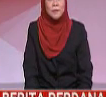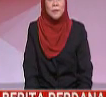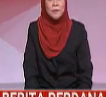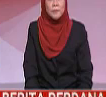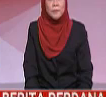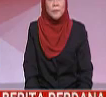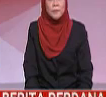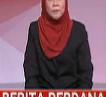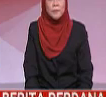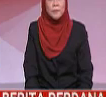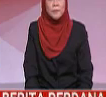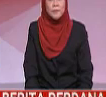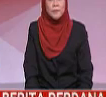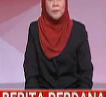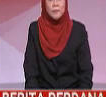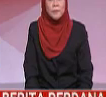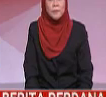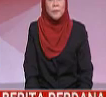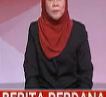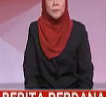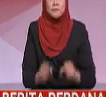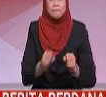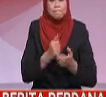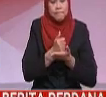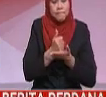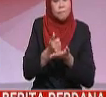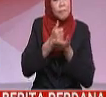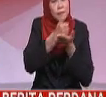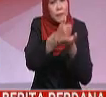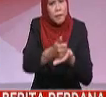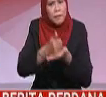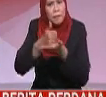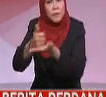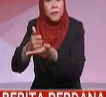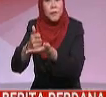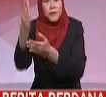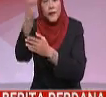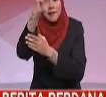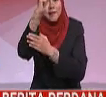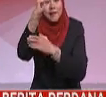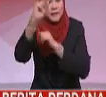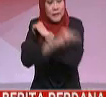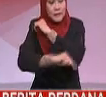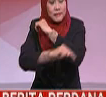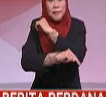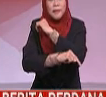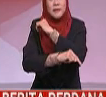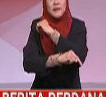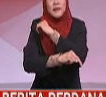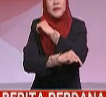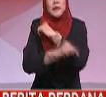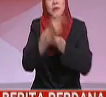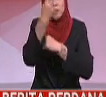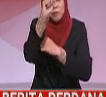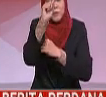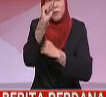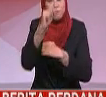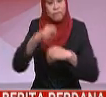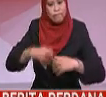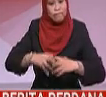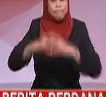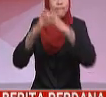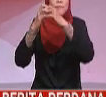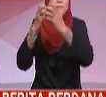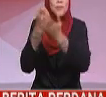Ini iaitu untuk membantu kerajaan negeri membangun ekonomi, membela untuk nasib rakyat,